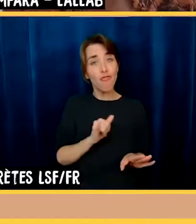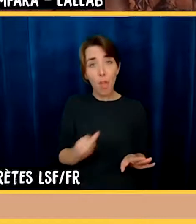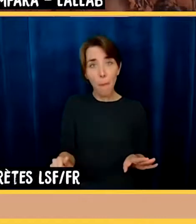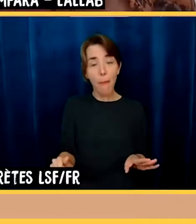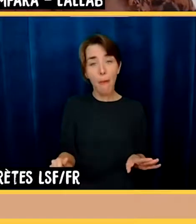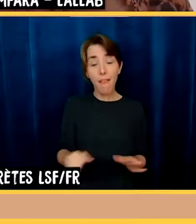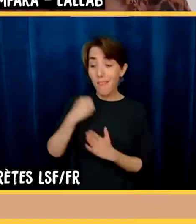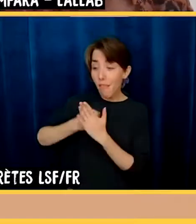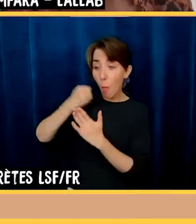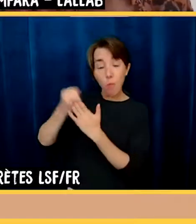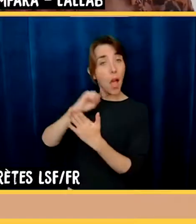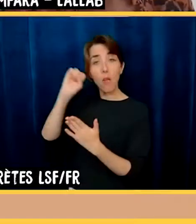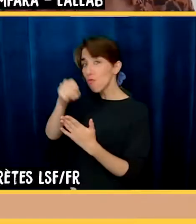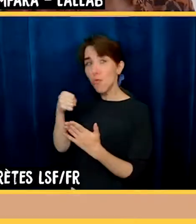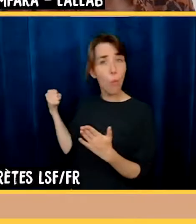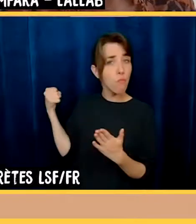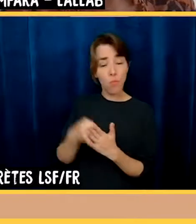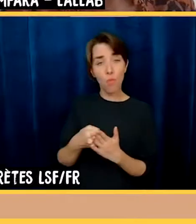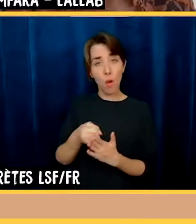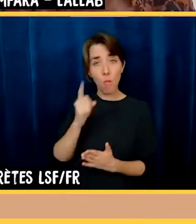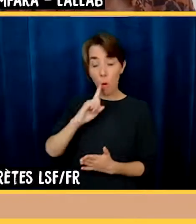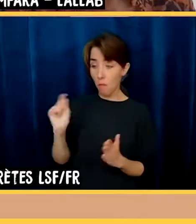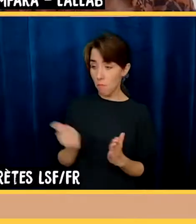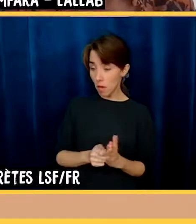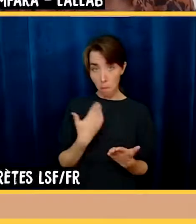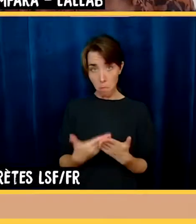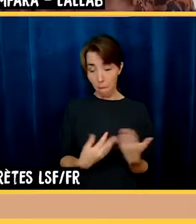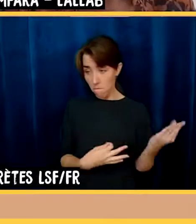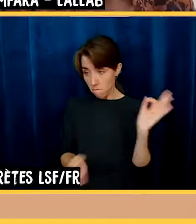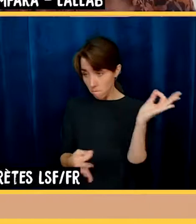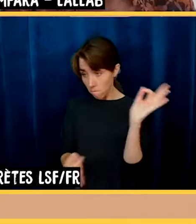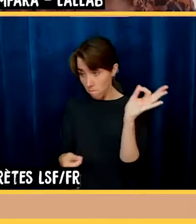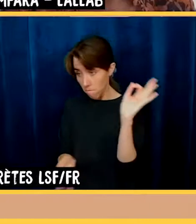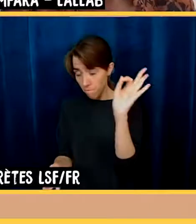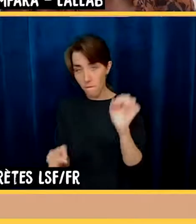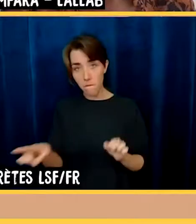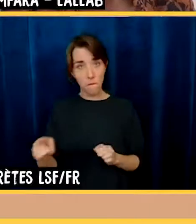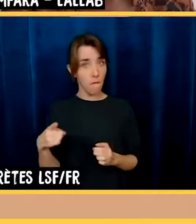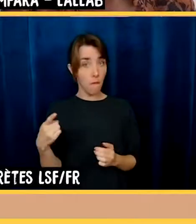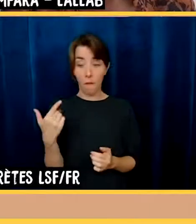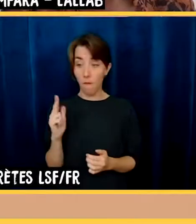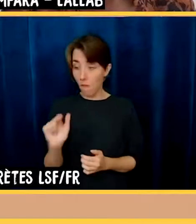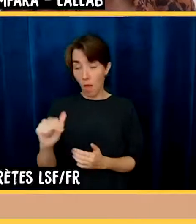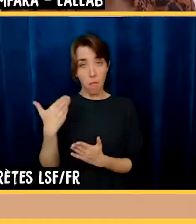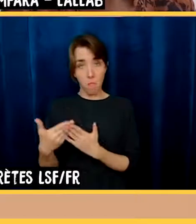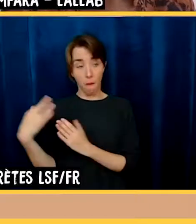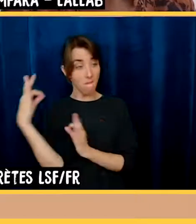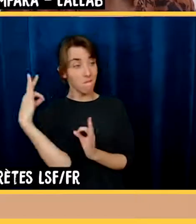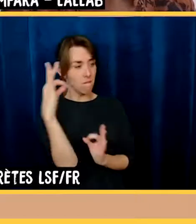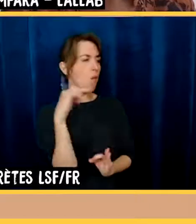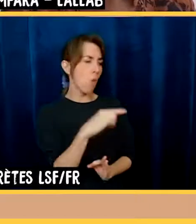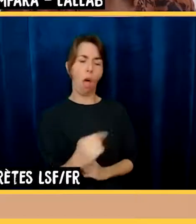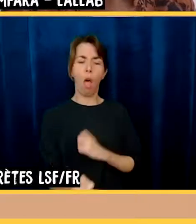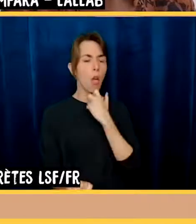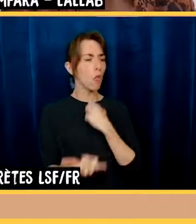c'est un combat sans fin, parce qu'à chaque fois qu'on va brandir des preuves, en face de nous, on va nous rebrandir des preuves qu'en fait, non, on a mal lu, on a